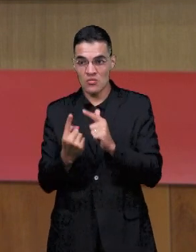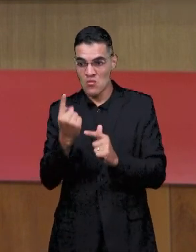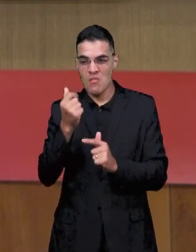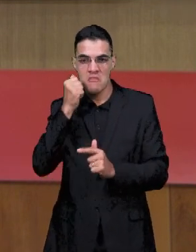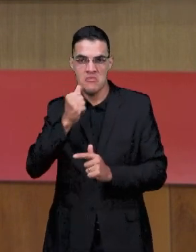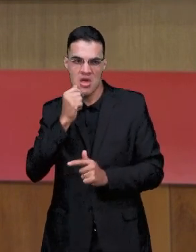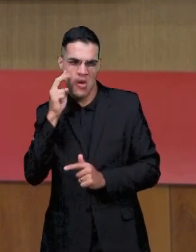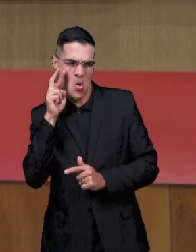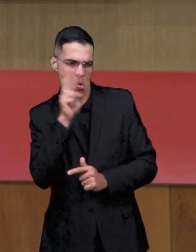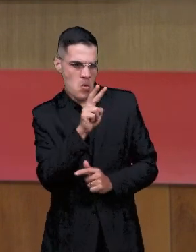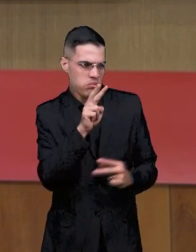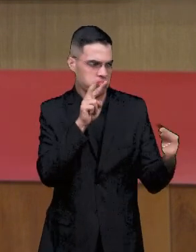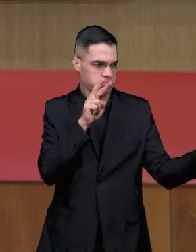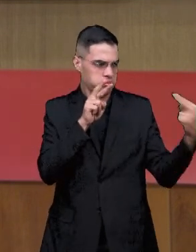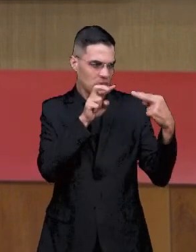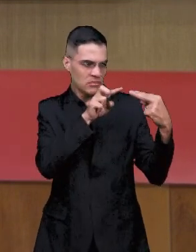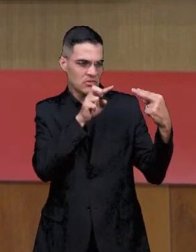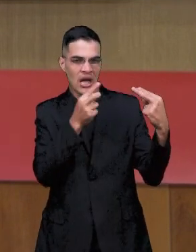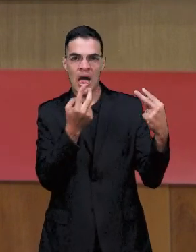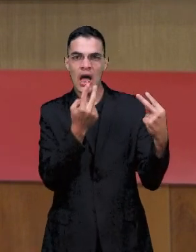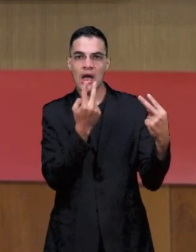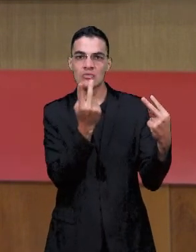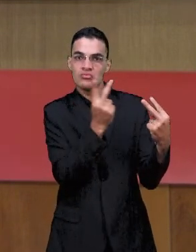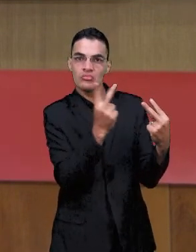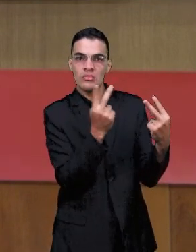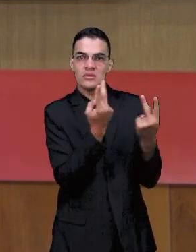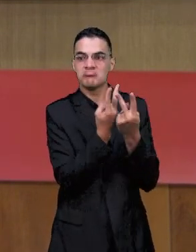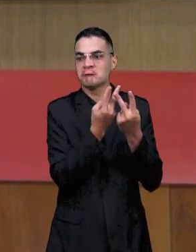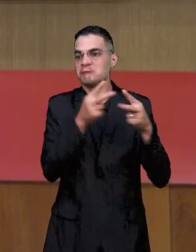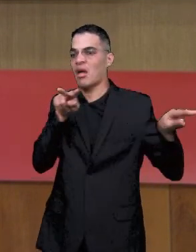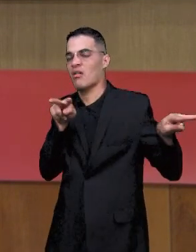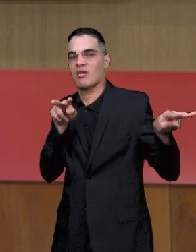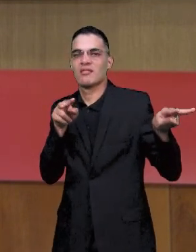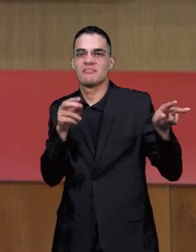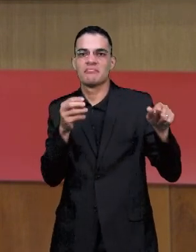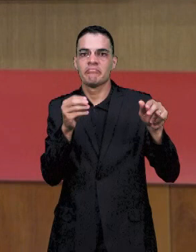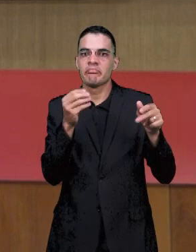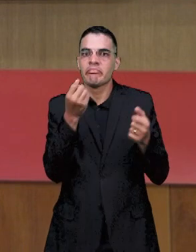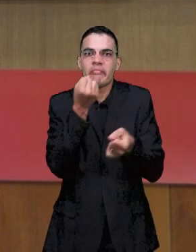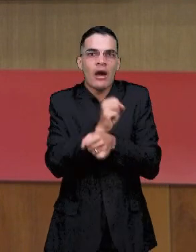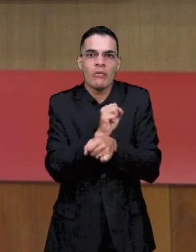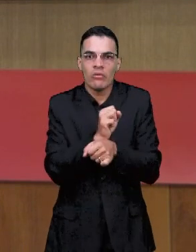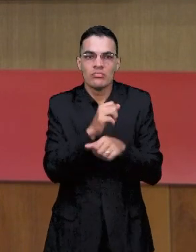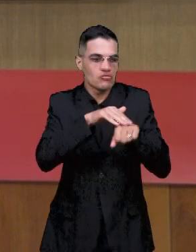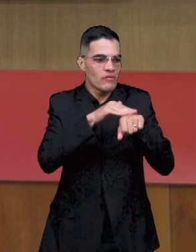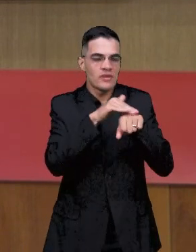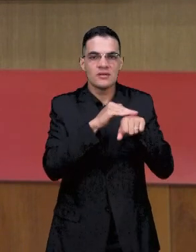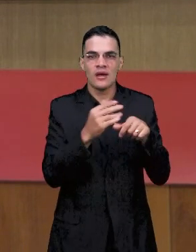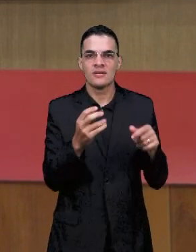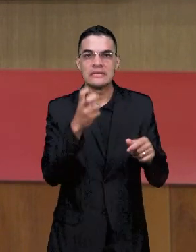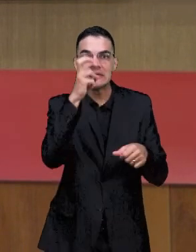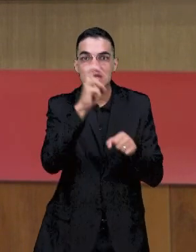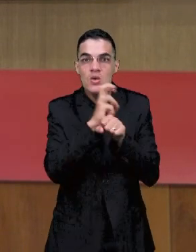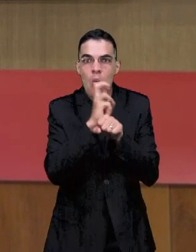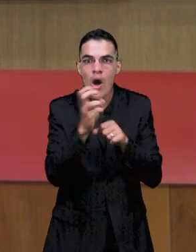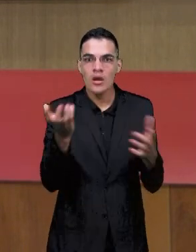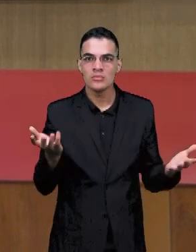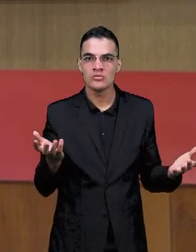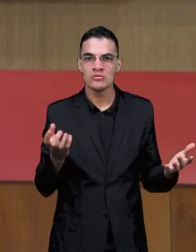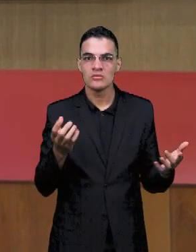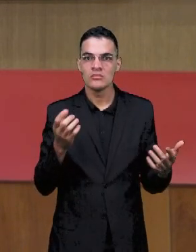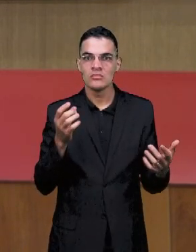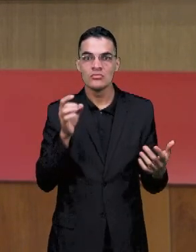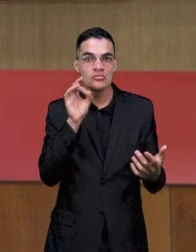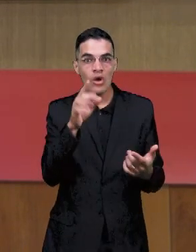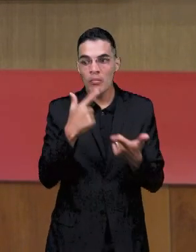И одна на другую посмотрит иногда, и уже вторая обиделась, просто потому что на нее косо посмотрели. И 5 лет